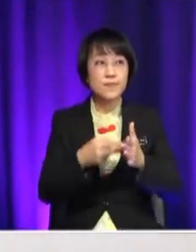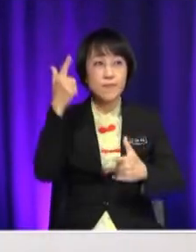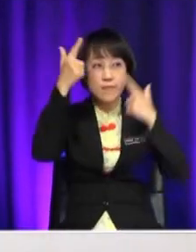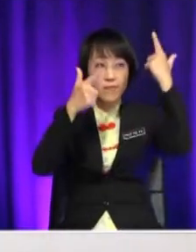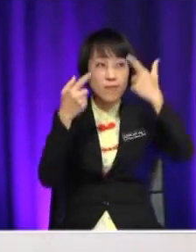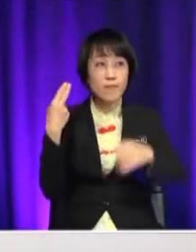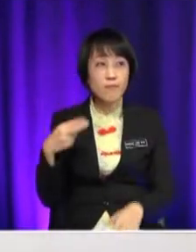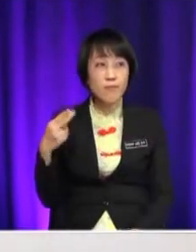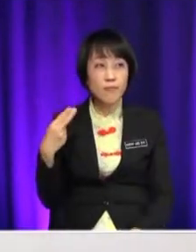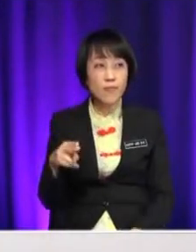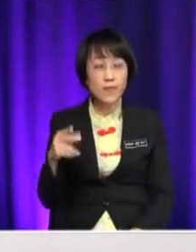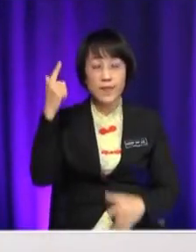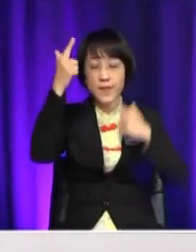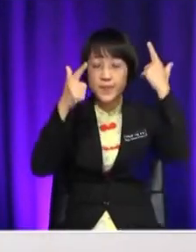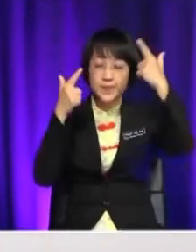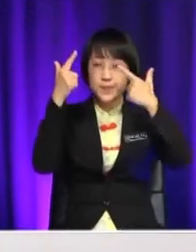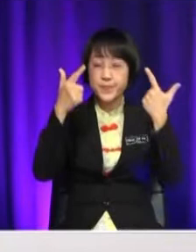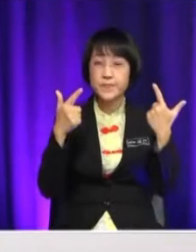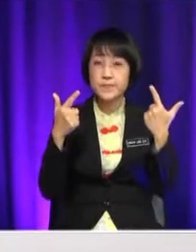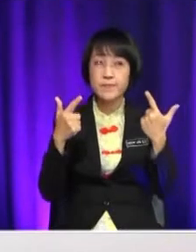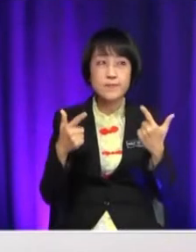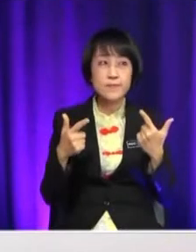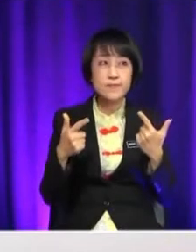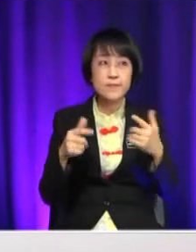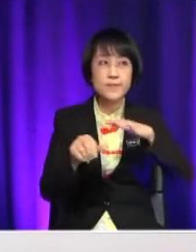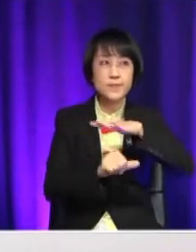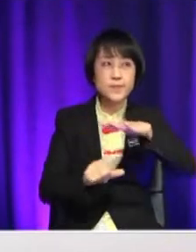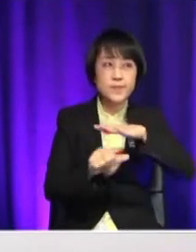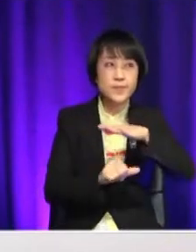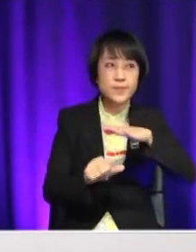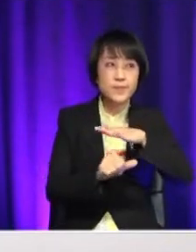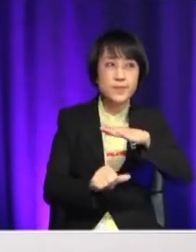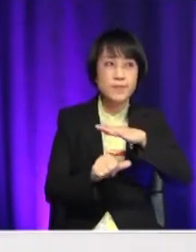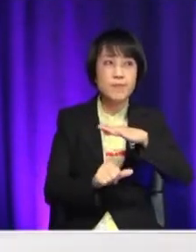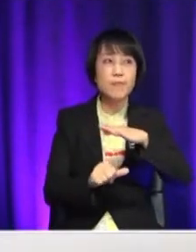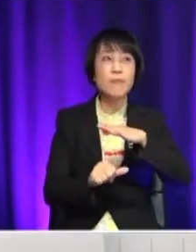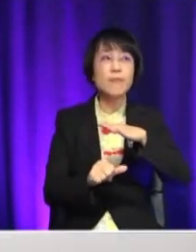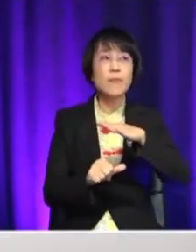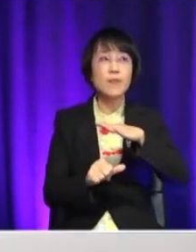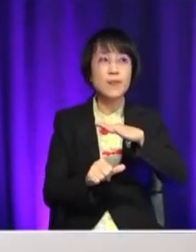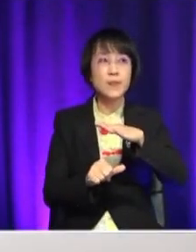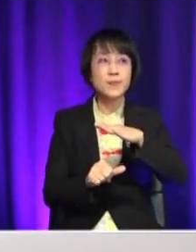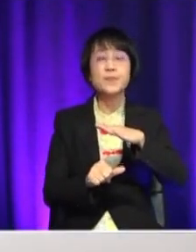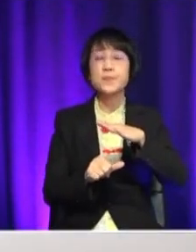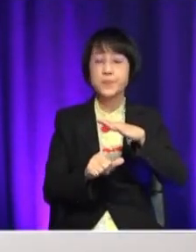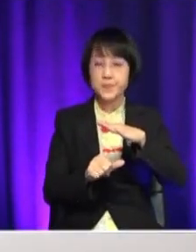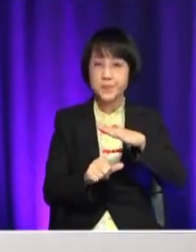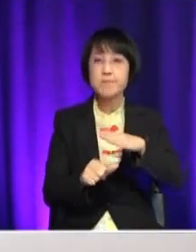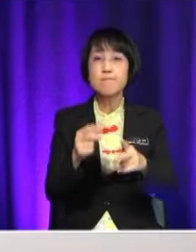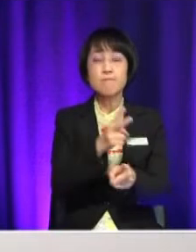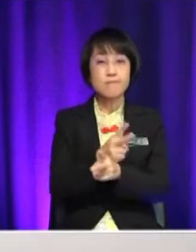ialah pelancongan yang berasaskan sumber pemerhatian alam semula jadi seperti flora,